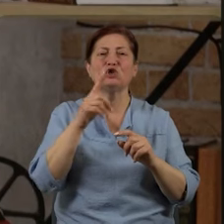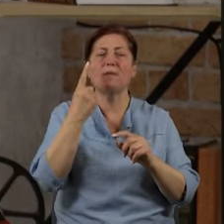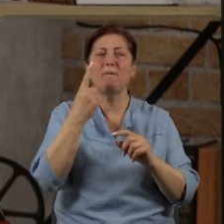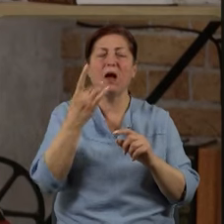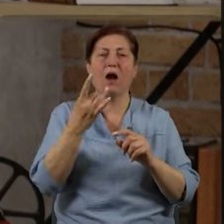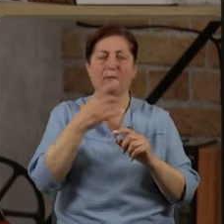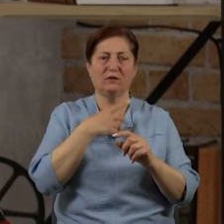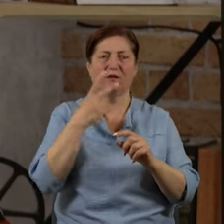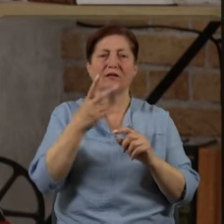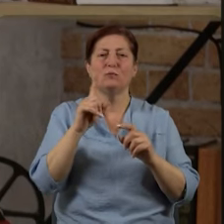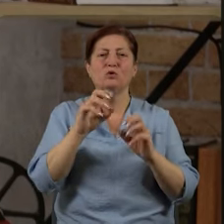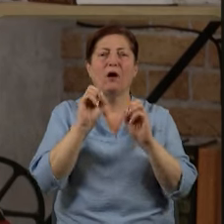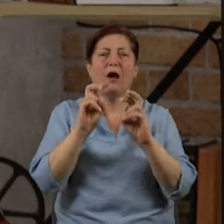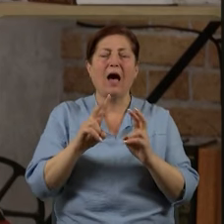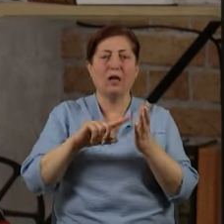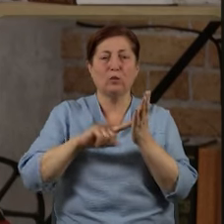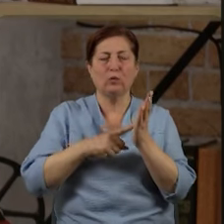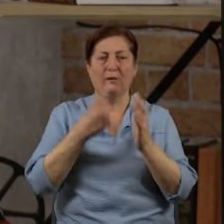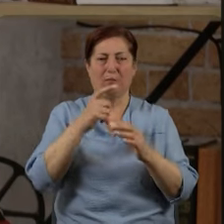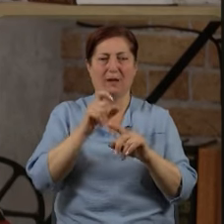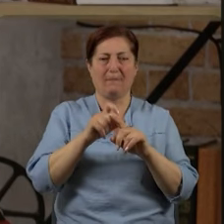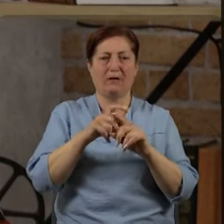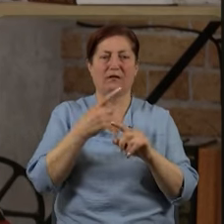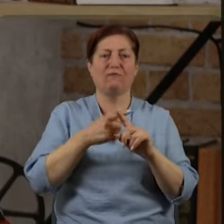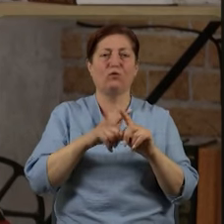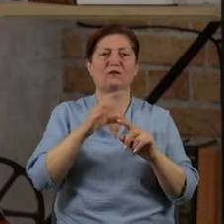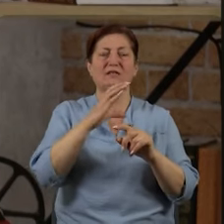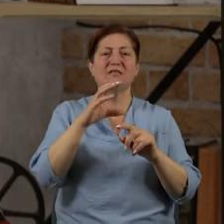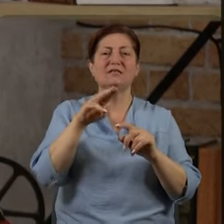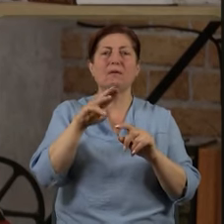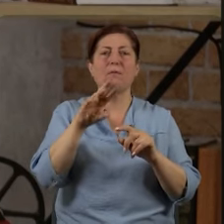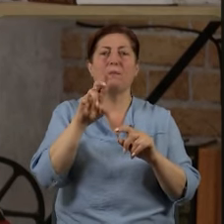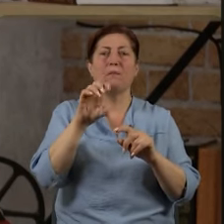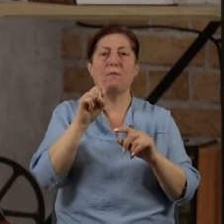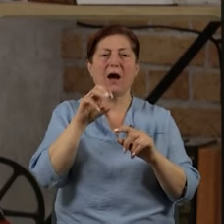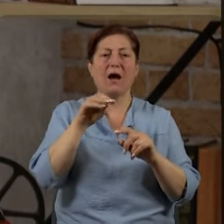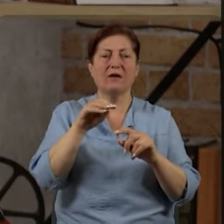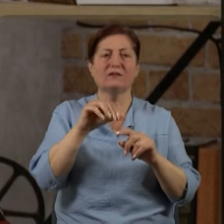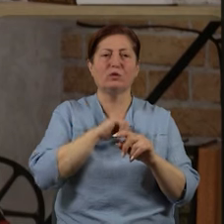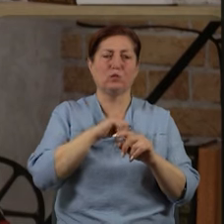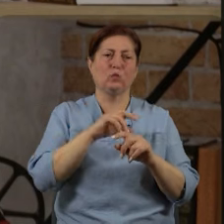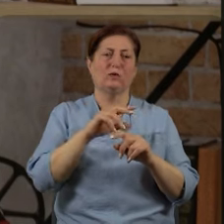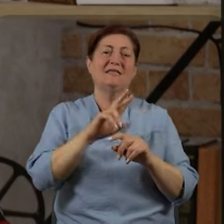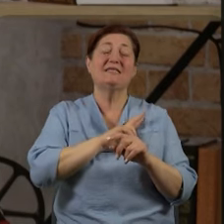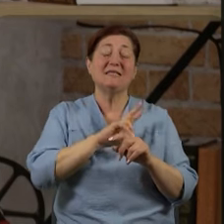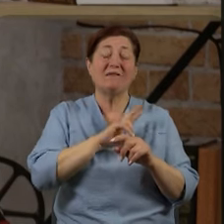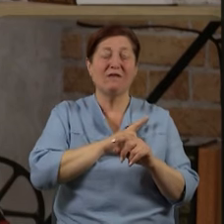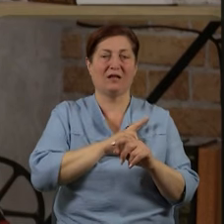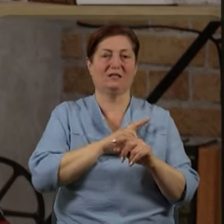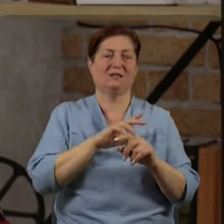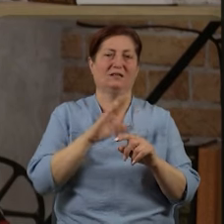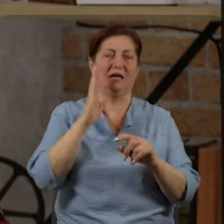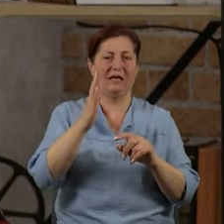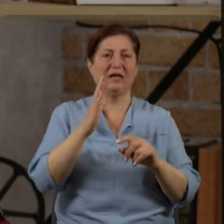տեսնում հատկանշական մի բան, այն որ Սմբատ Շահազիզն ինքն էլ, հա, ծնված լինելով Հայաստանում, շատ վաղ